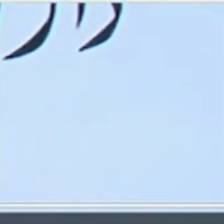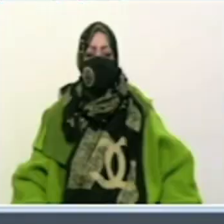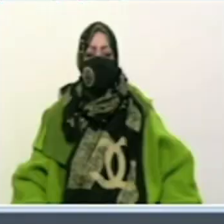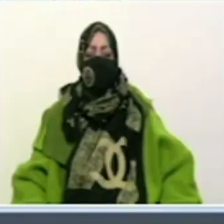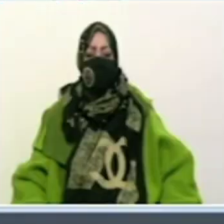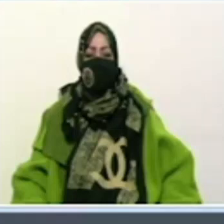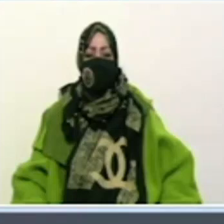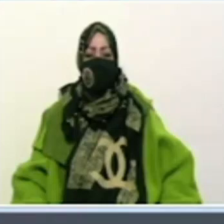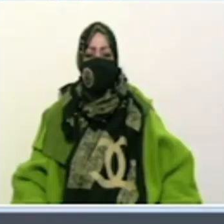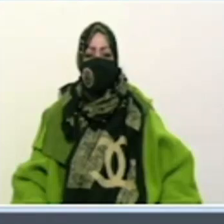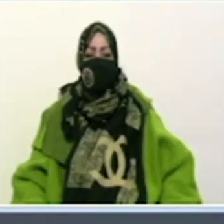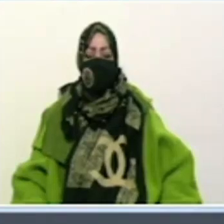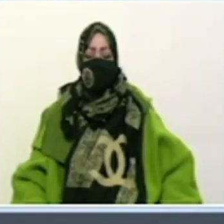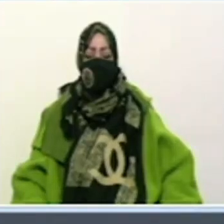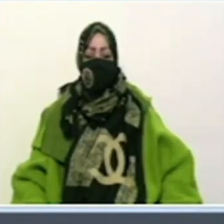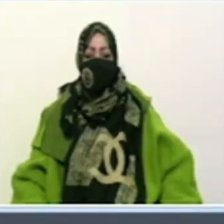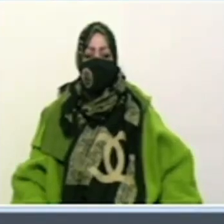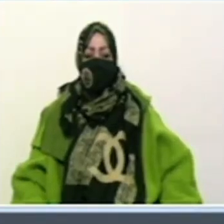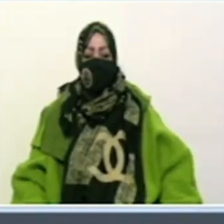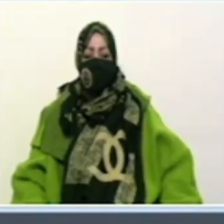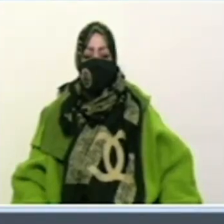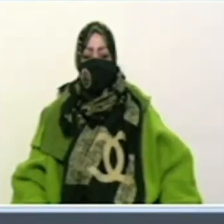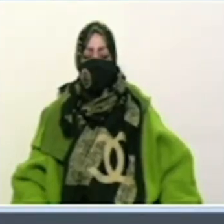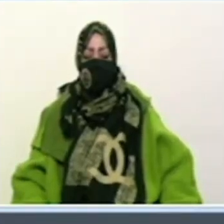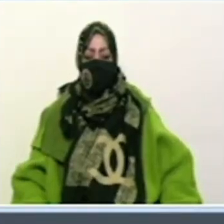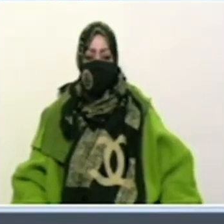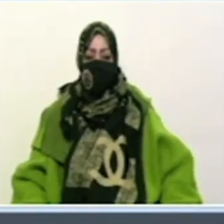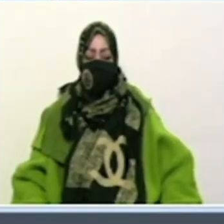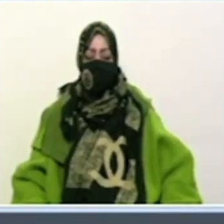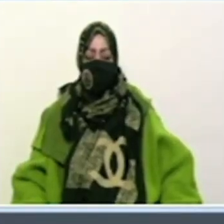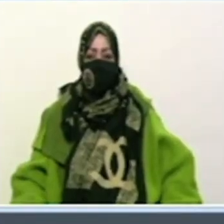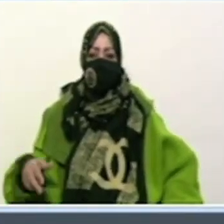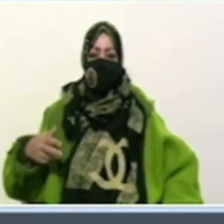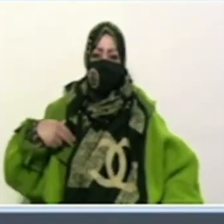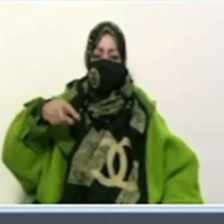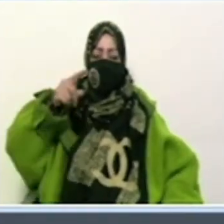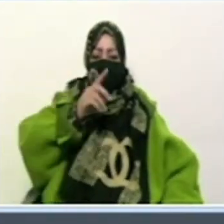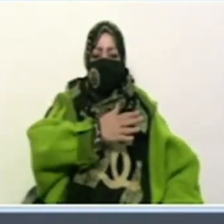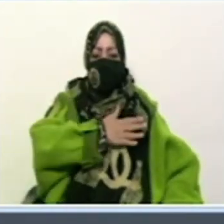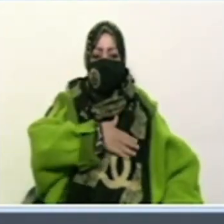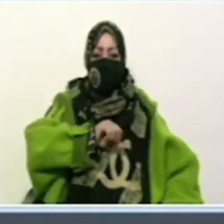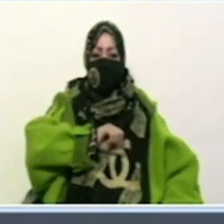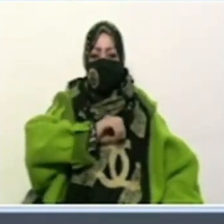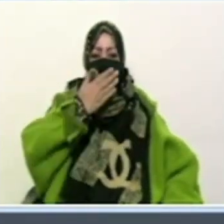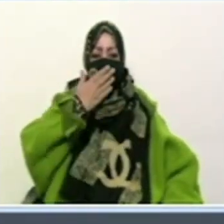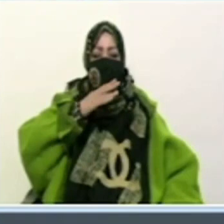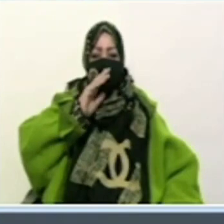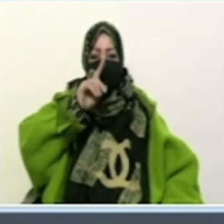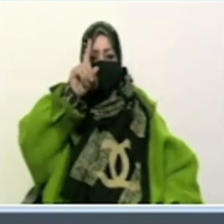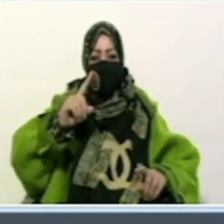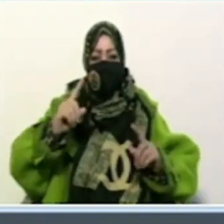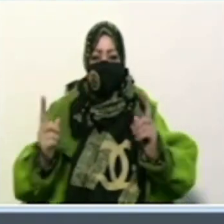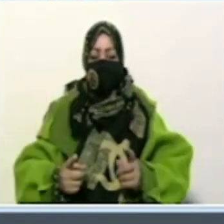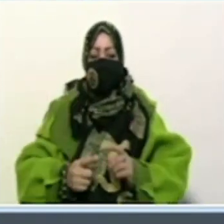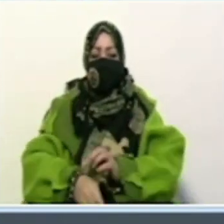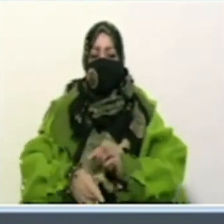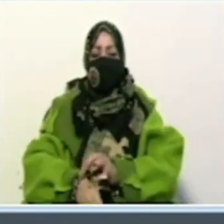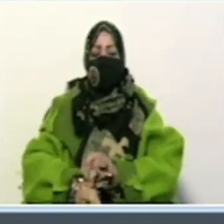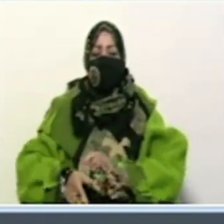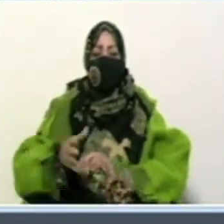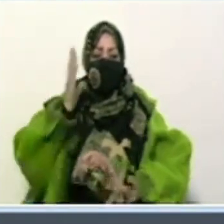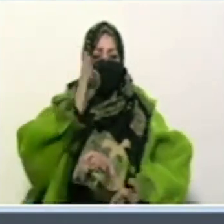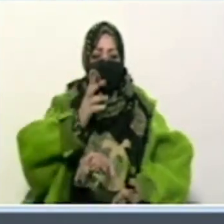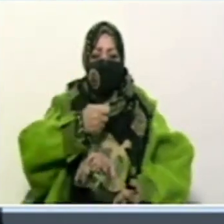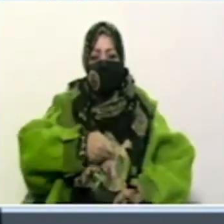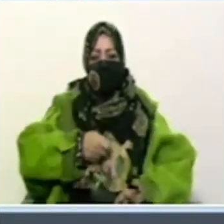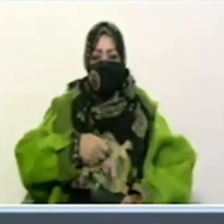العالمين، وصلى الله وسلم وبارك على نبينا محمد وعلى آله وصحبه والتابعين ومن تبعهم بإحسان إلى